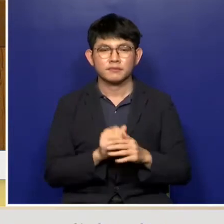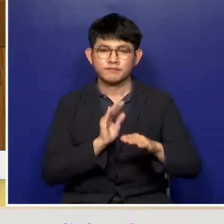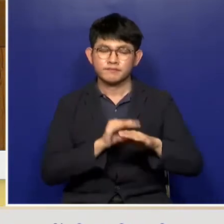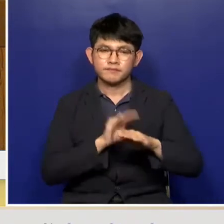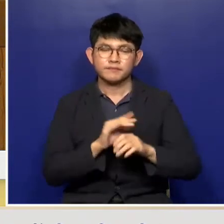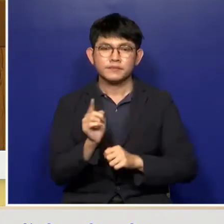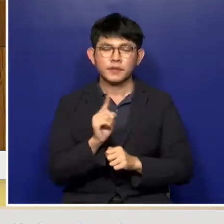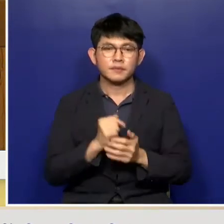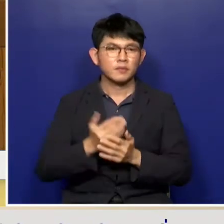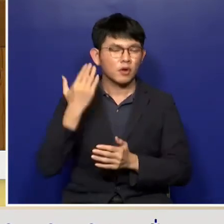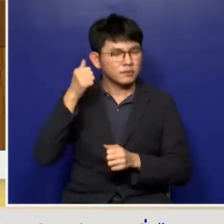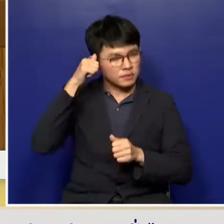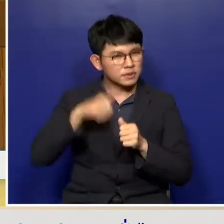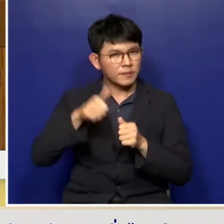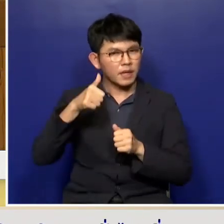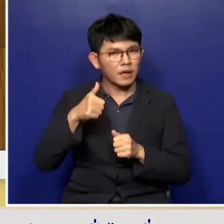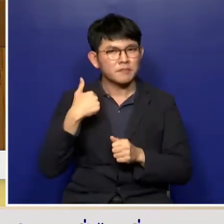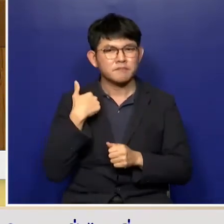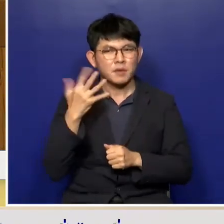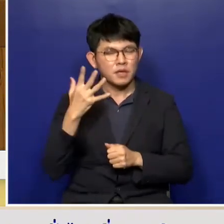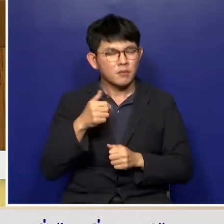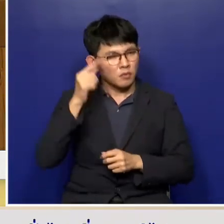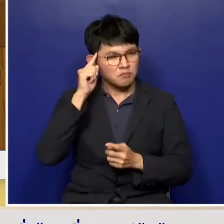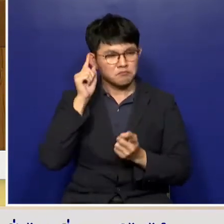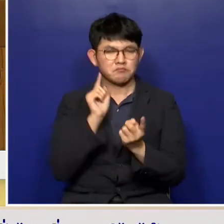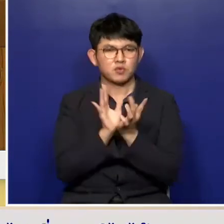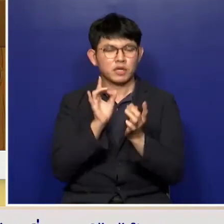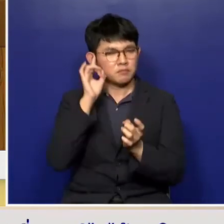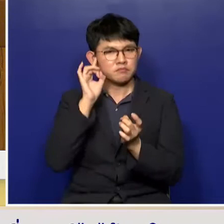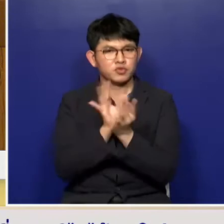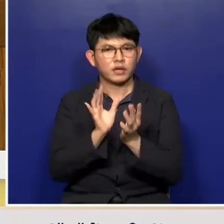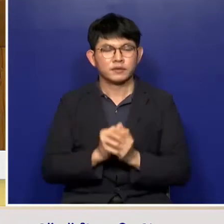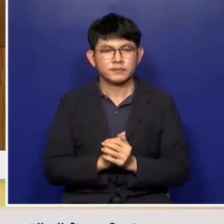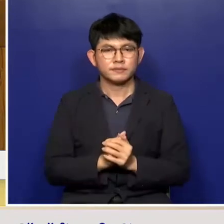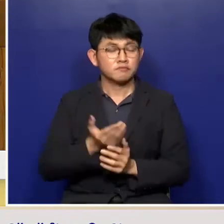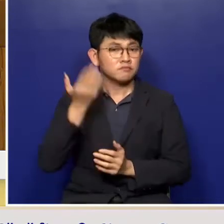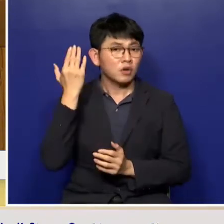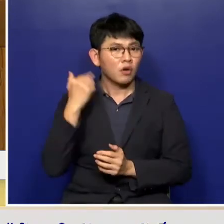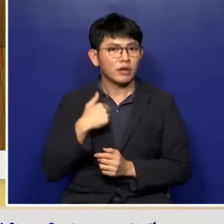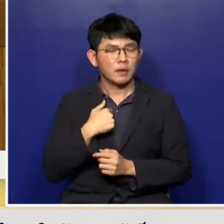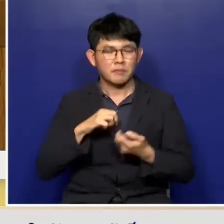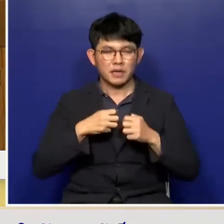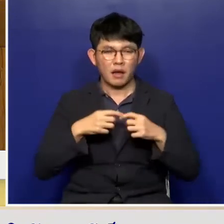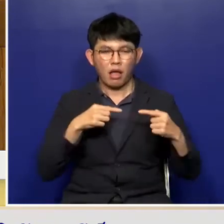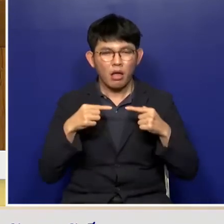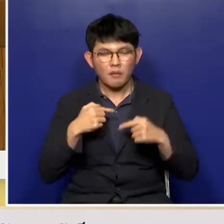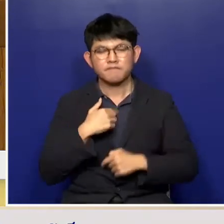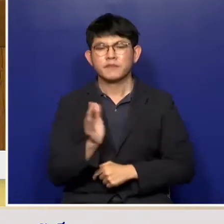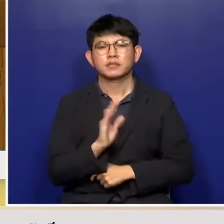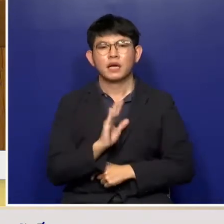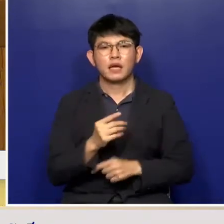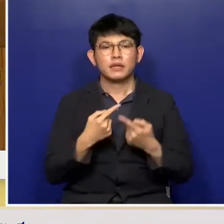ตอนนอนผมจำไดวไมมีเขาผมไมรจกเขาไดทั้งไปเด็ั้ตอนนั้ไปเรคามขัดแ enormเรีกเข้าไป